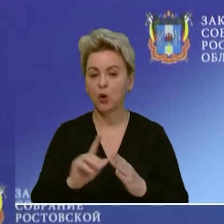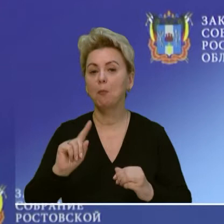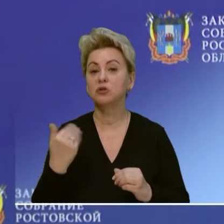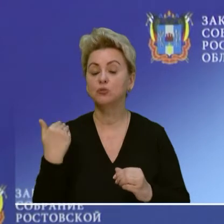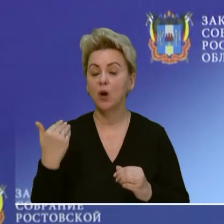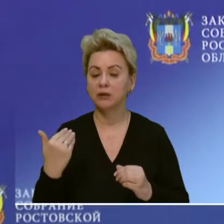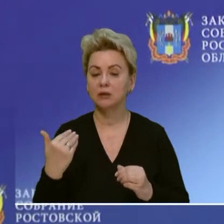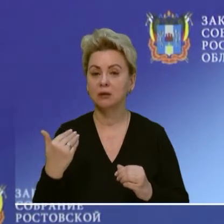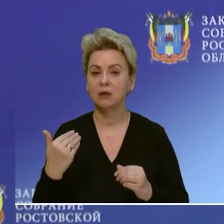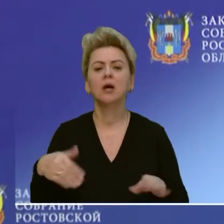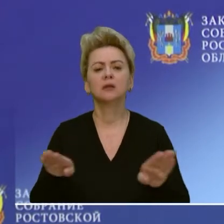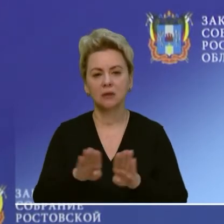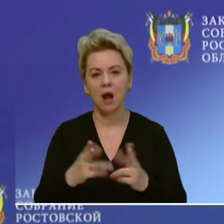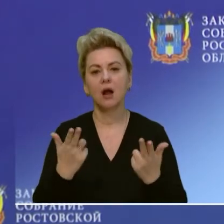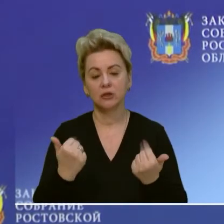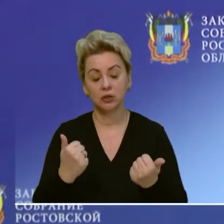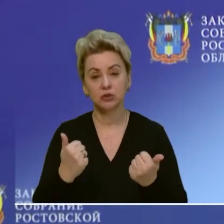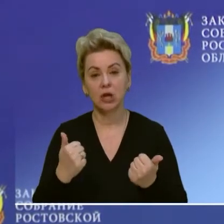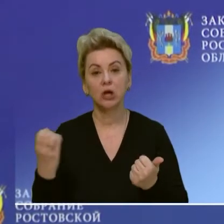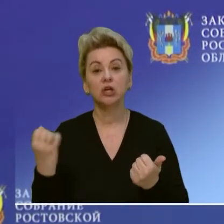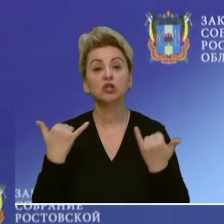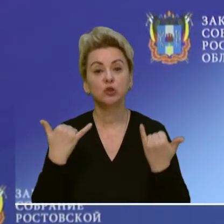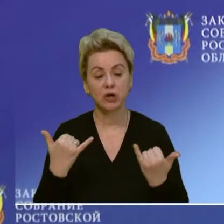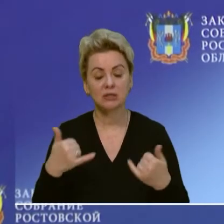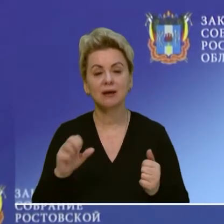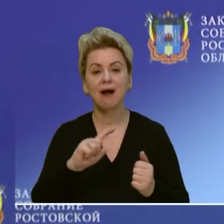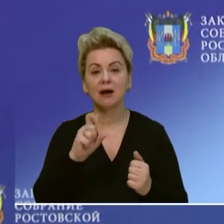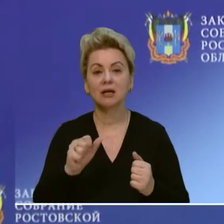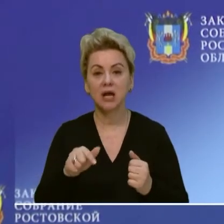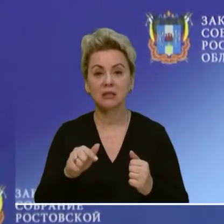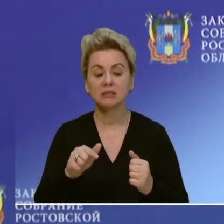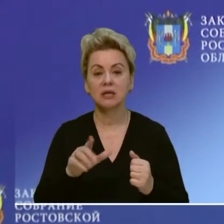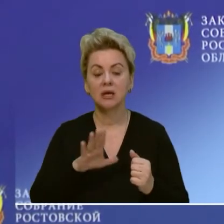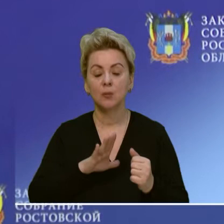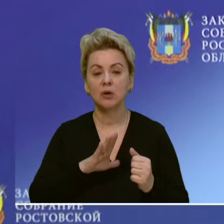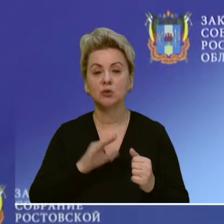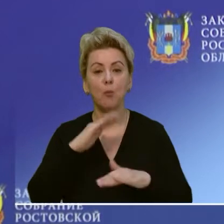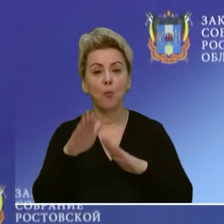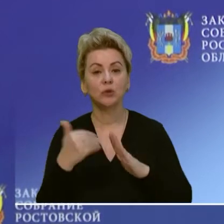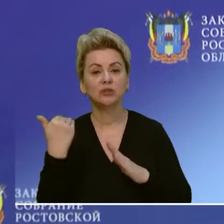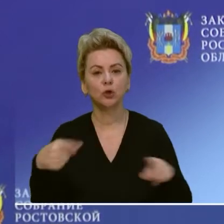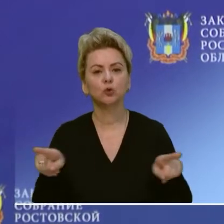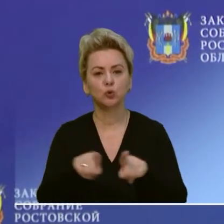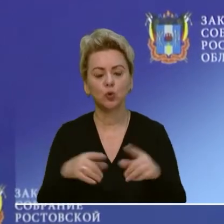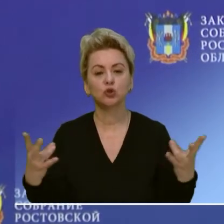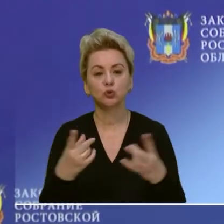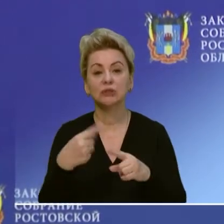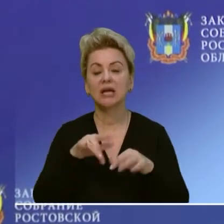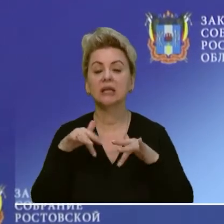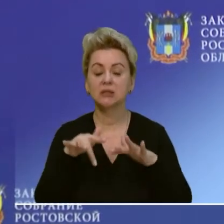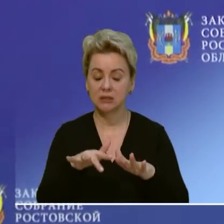они... Адаптированные под них еще, да? Так, конечно. И сейчас вот как раз речь шла, что под них тоже нужно это